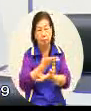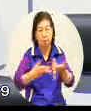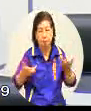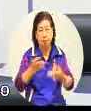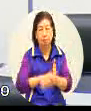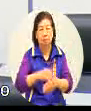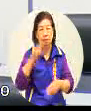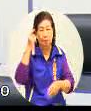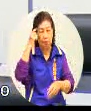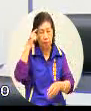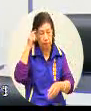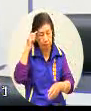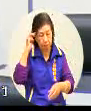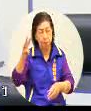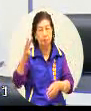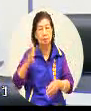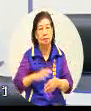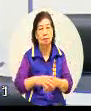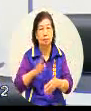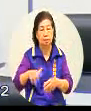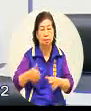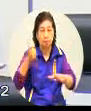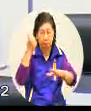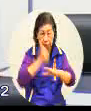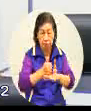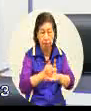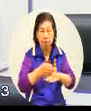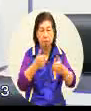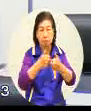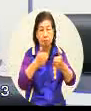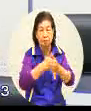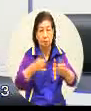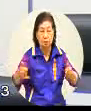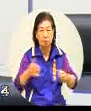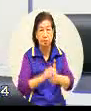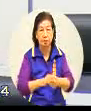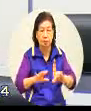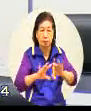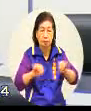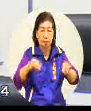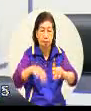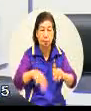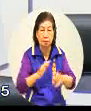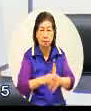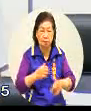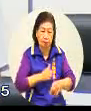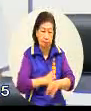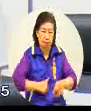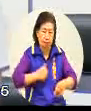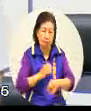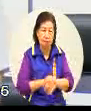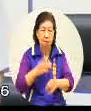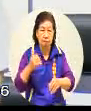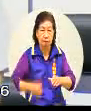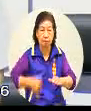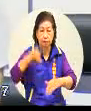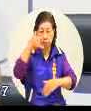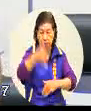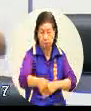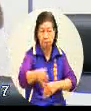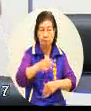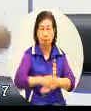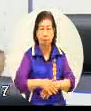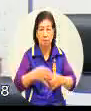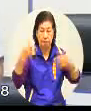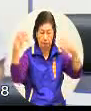我想讲吼，我也做六届议员，搁地方个，凭良心，我爱站出来。爱承担开，啊